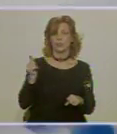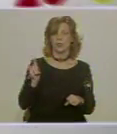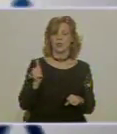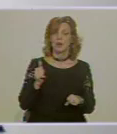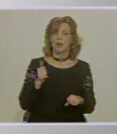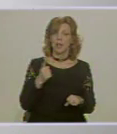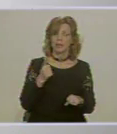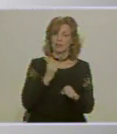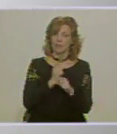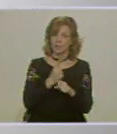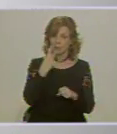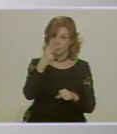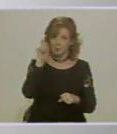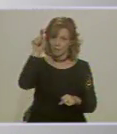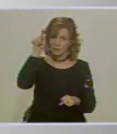inventicii.